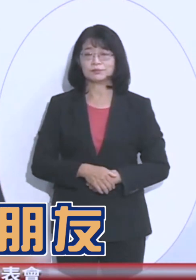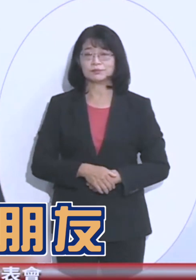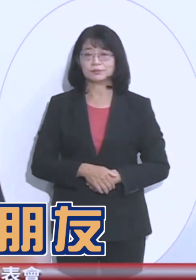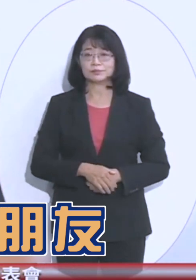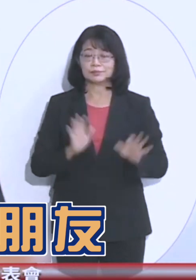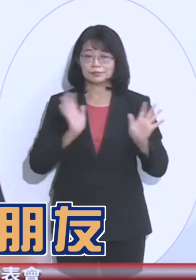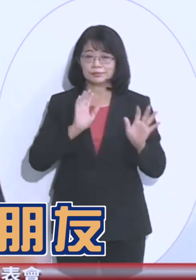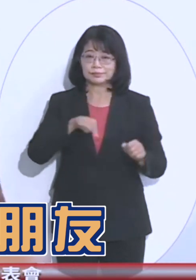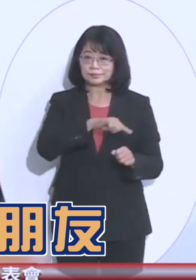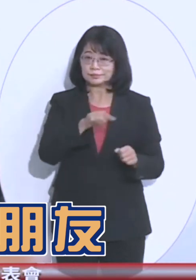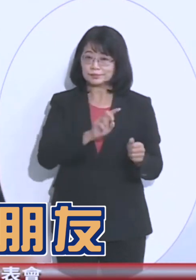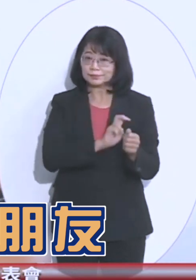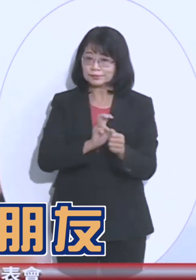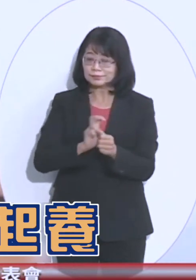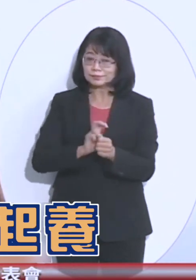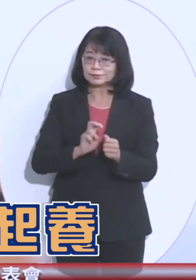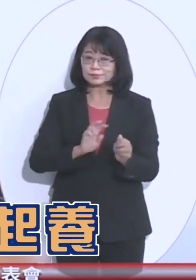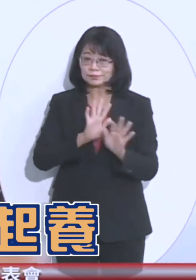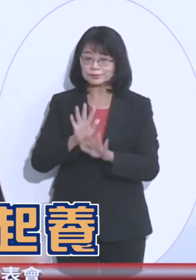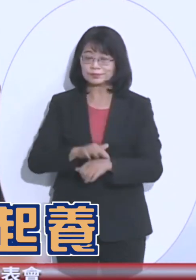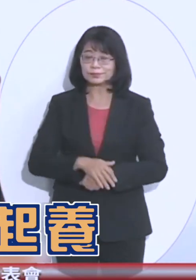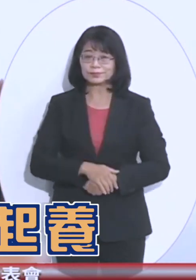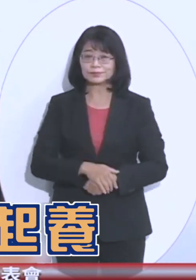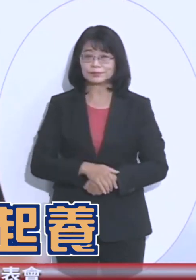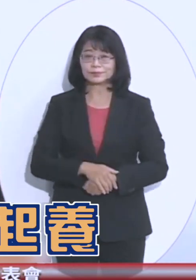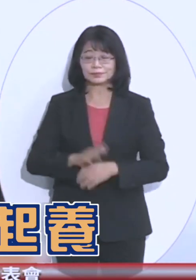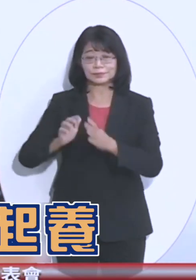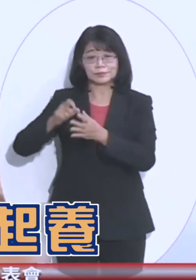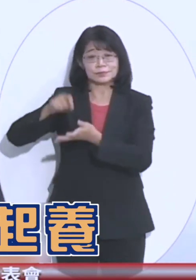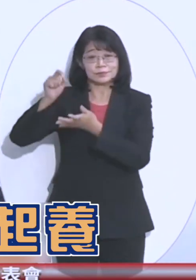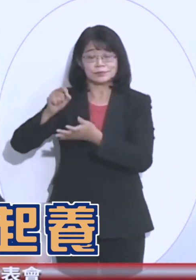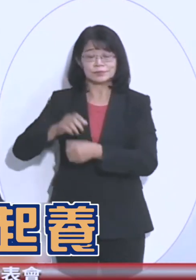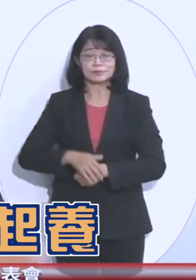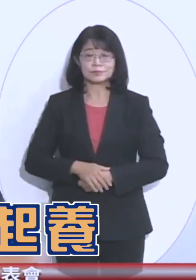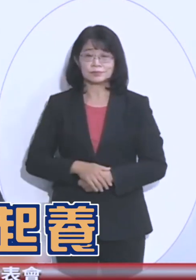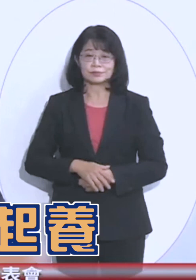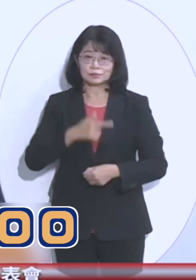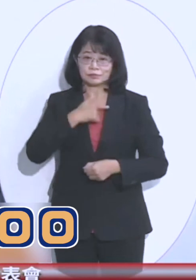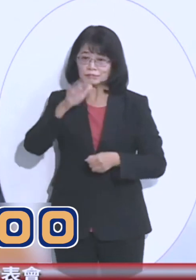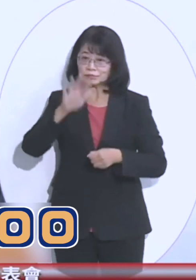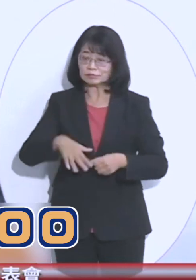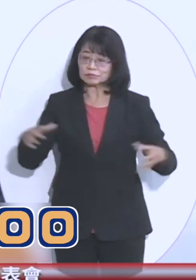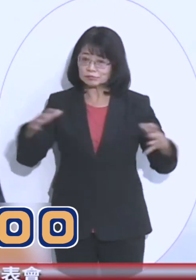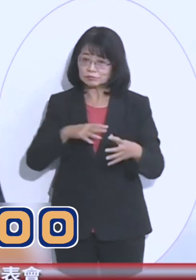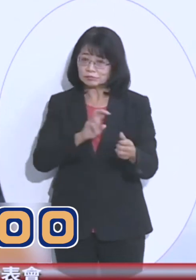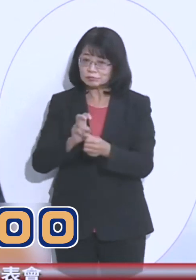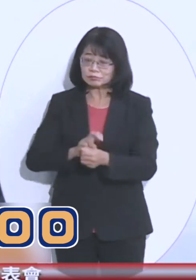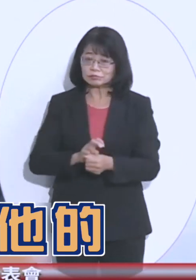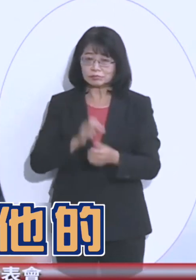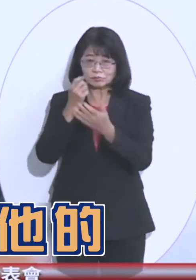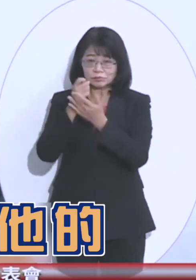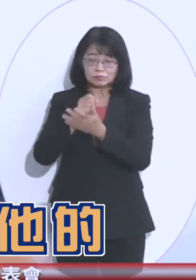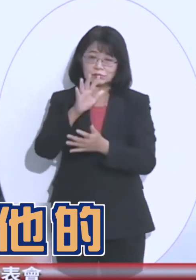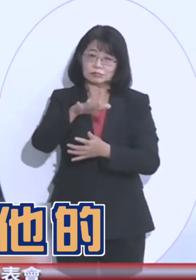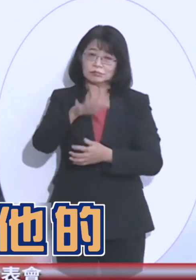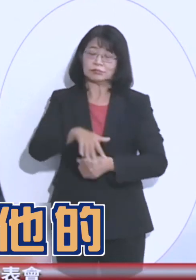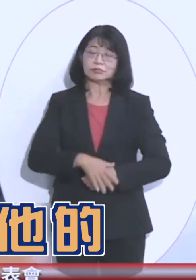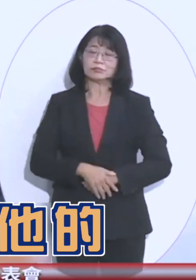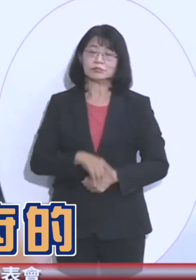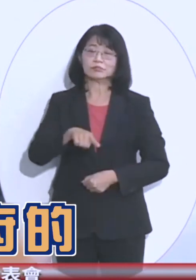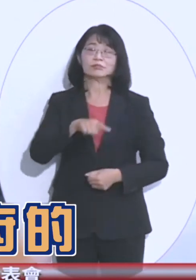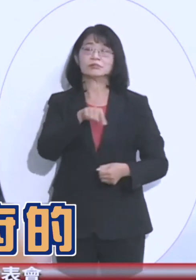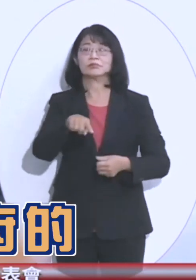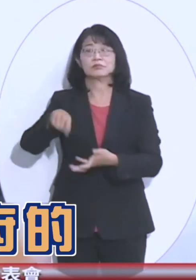这小朋友。伊讲6岁以下要做伙饲，一个月给你5000。我甲你讲，这毋是